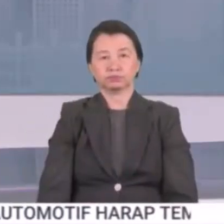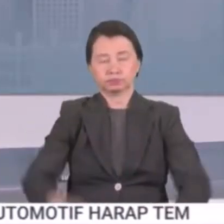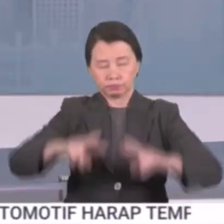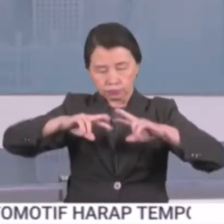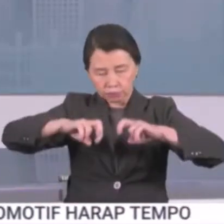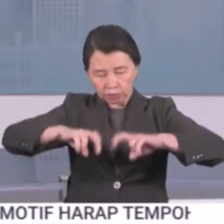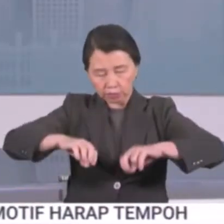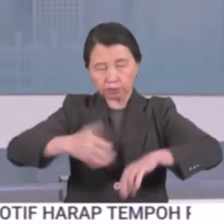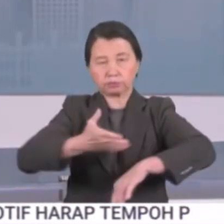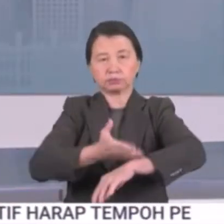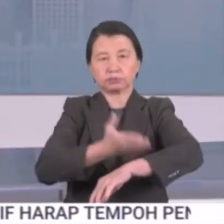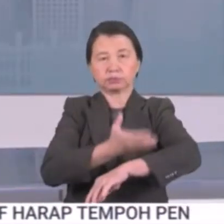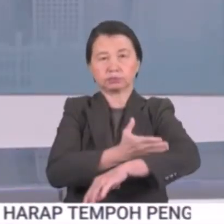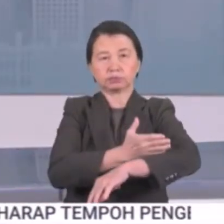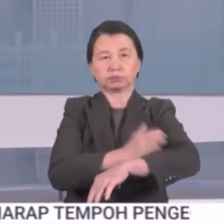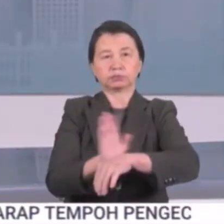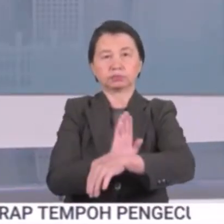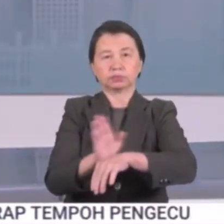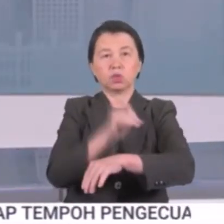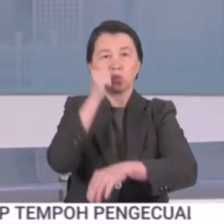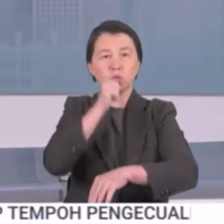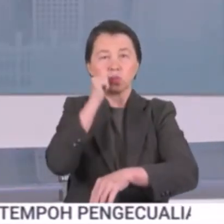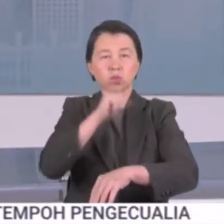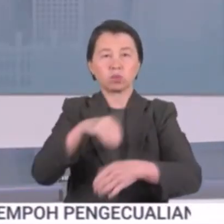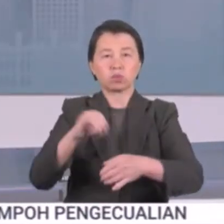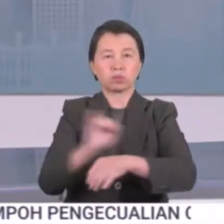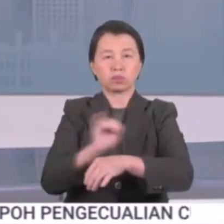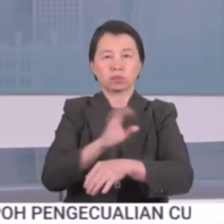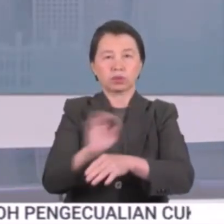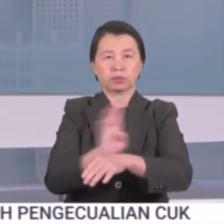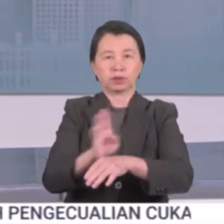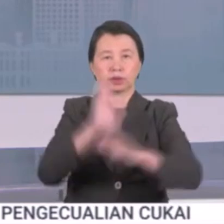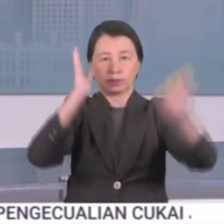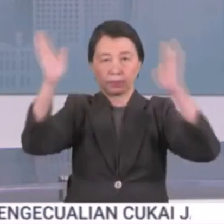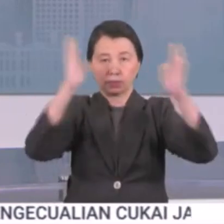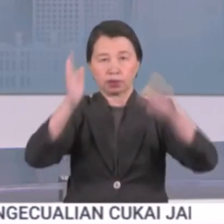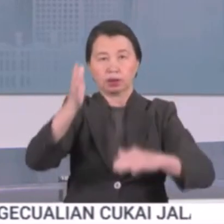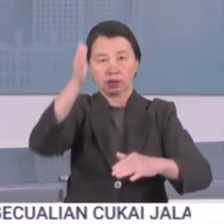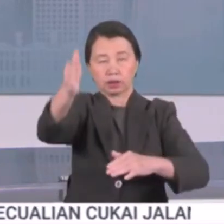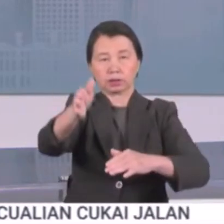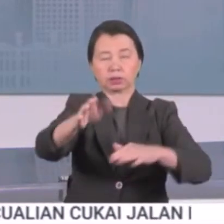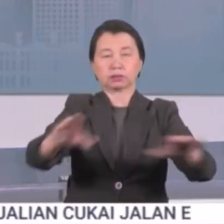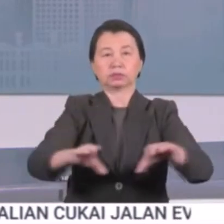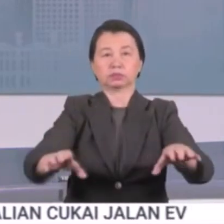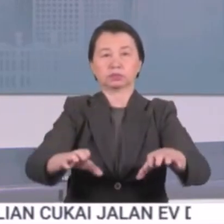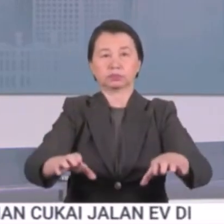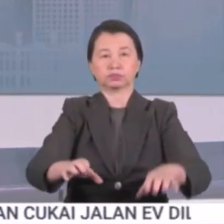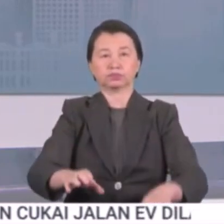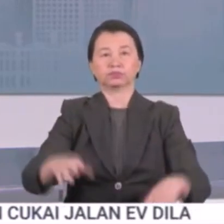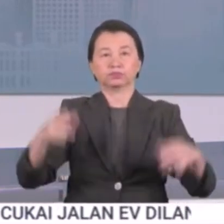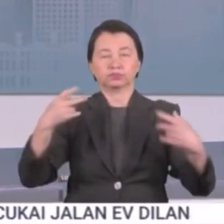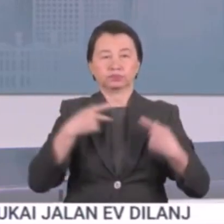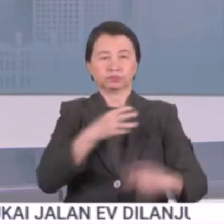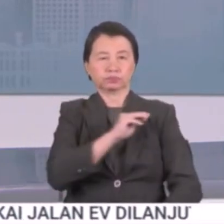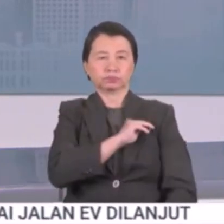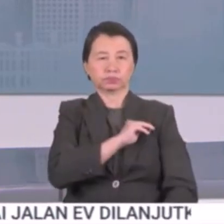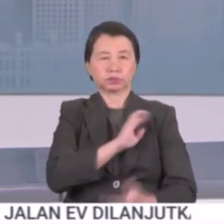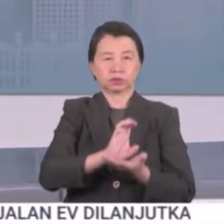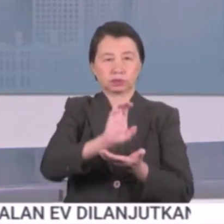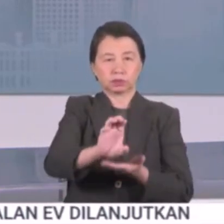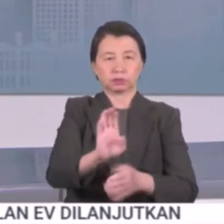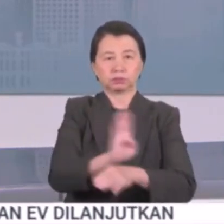kajian bagi memperkasa peranan usahawan wanita dalam industri dan perniagaan di Malaysia akan dilaksana. Menurut Menteri